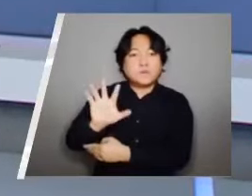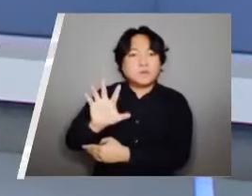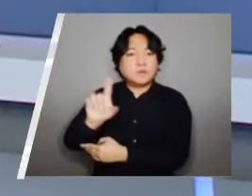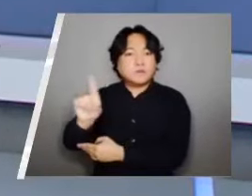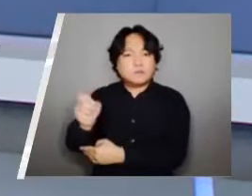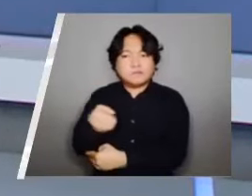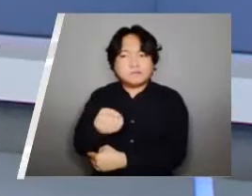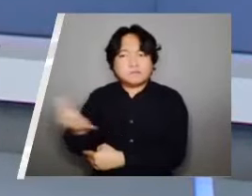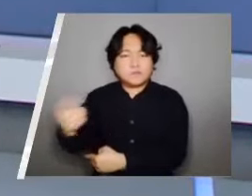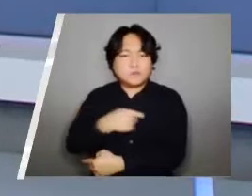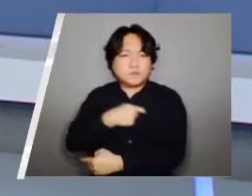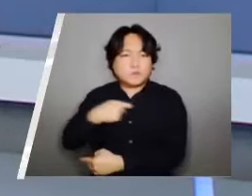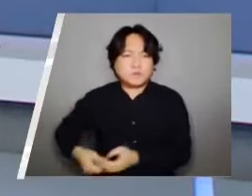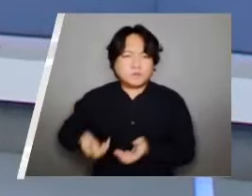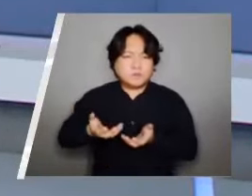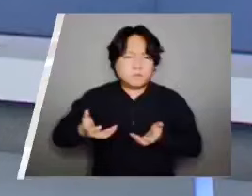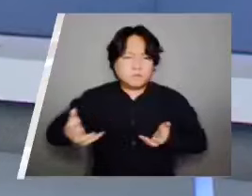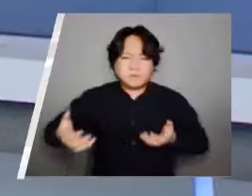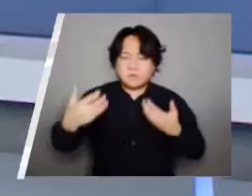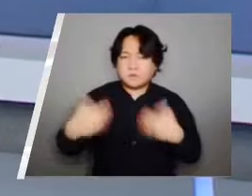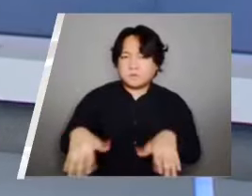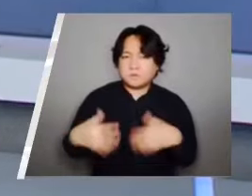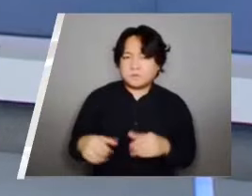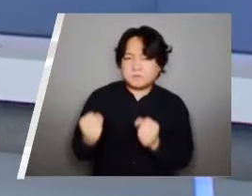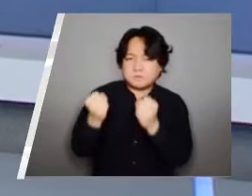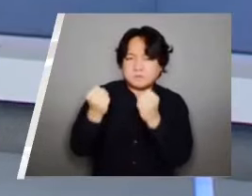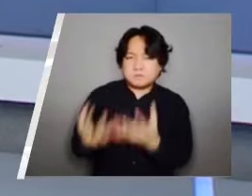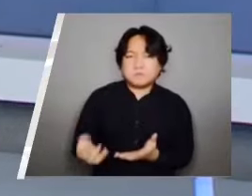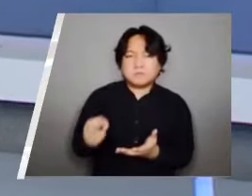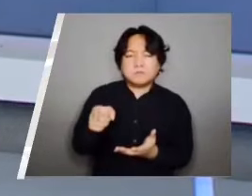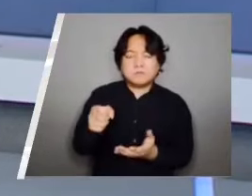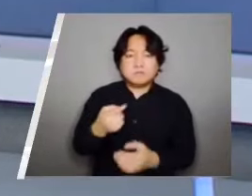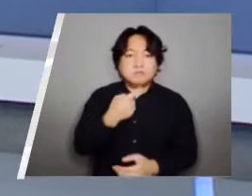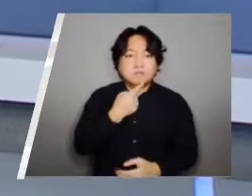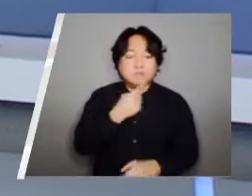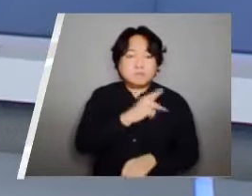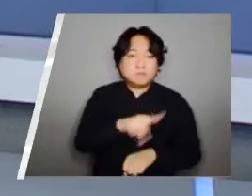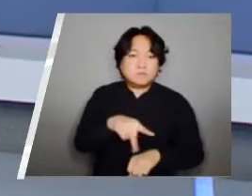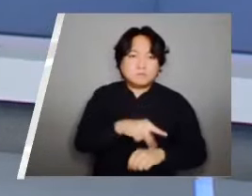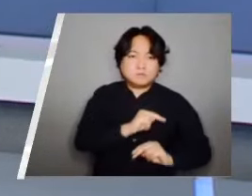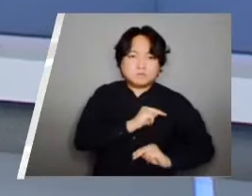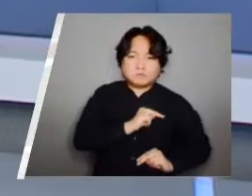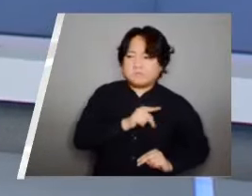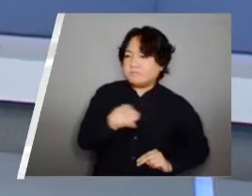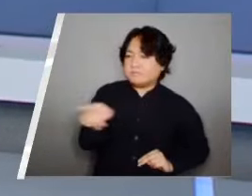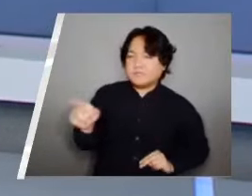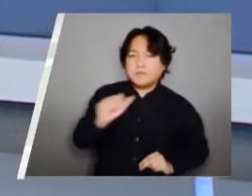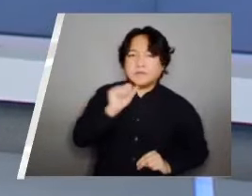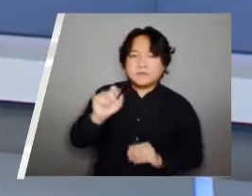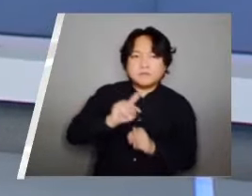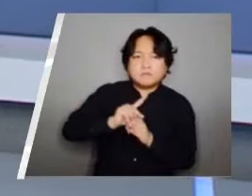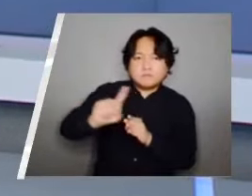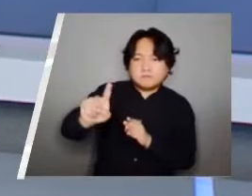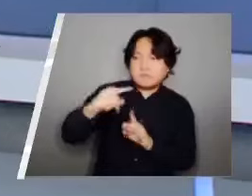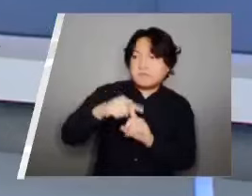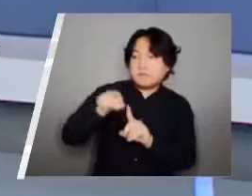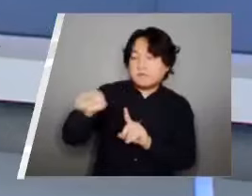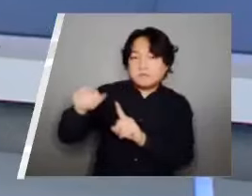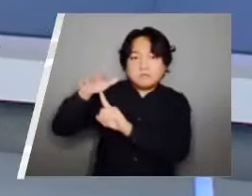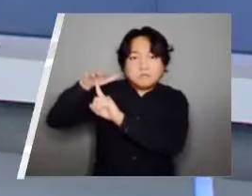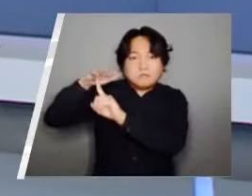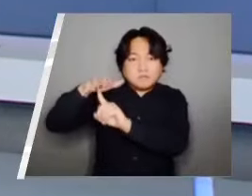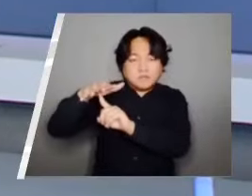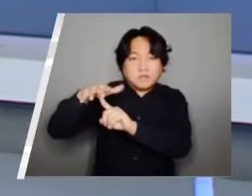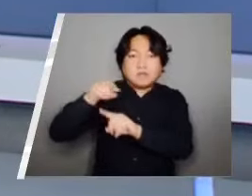Nong magsimula ang monitoring ng AFP tinawag din ng Navy na unprofessional ang ginawa ng Chinese helicopter na dinikitan ng eroplano ng